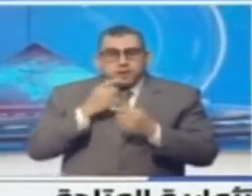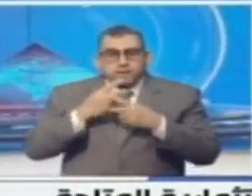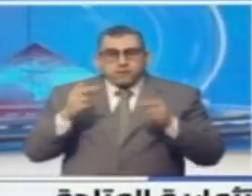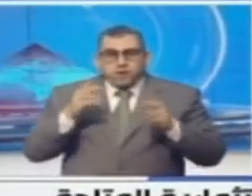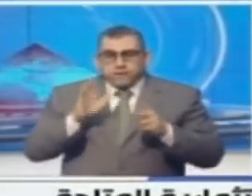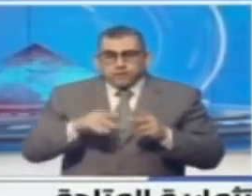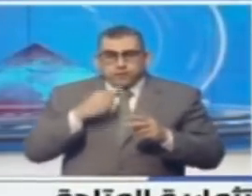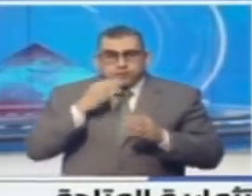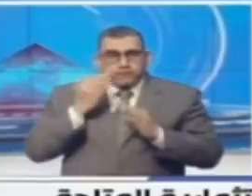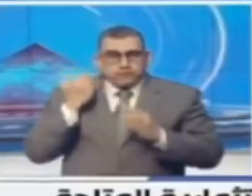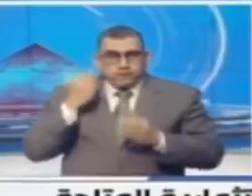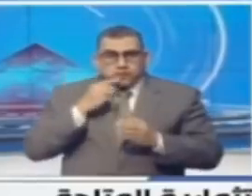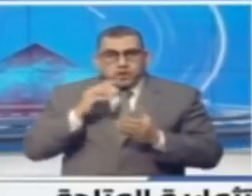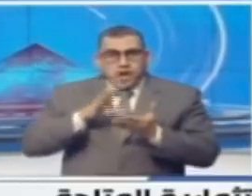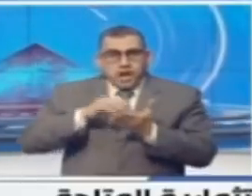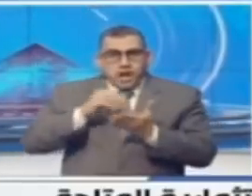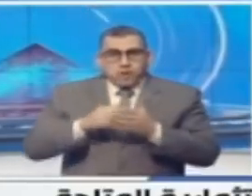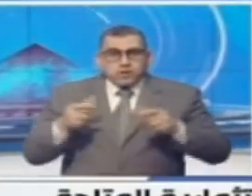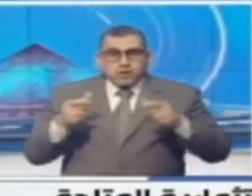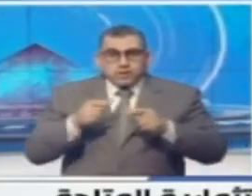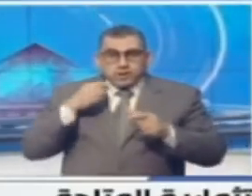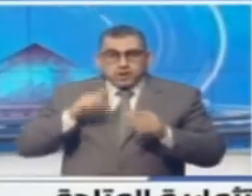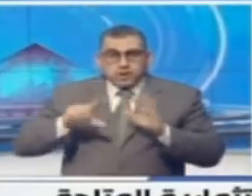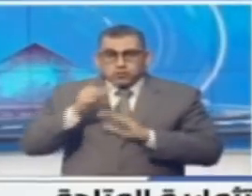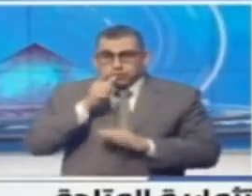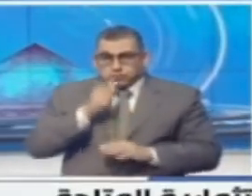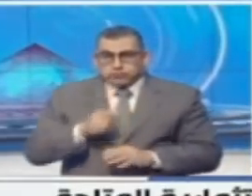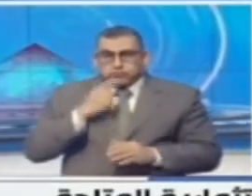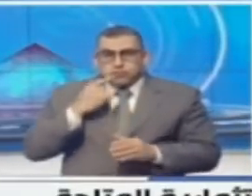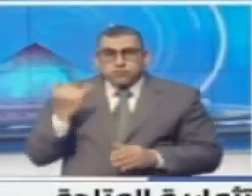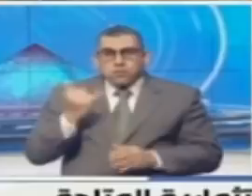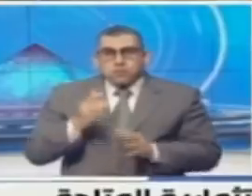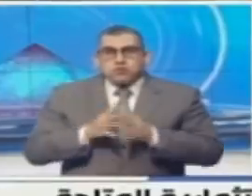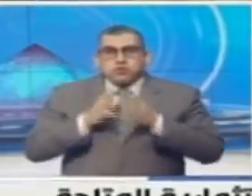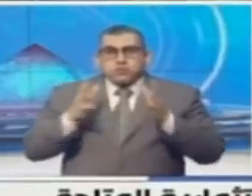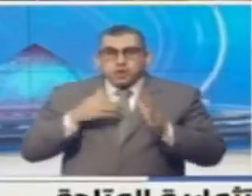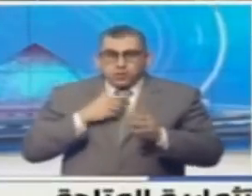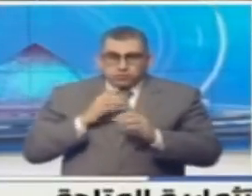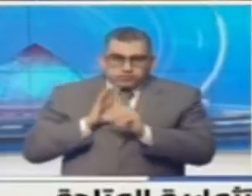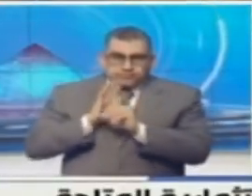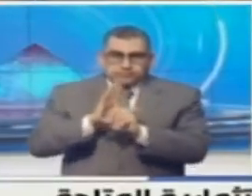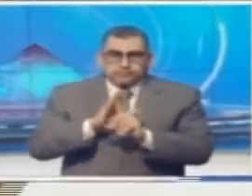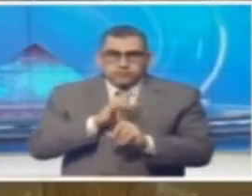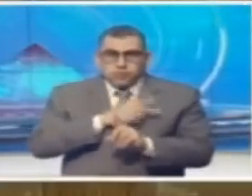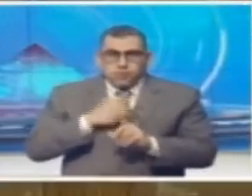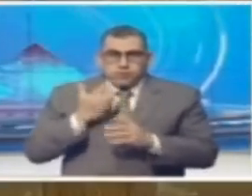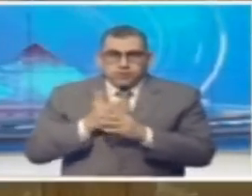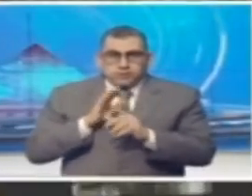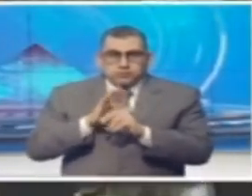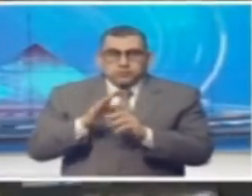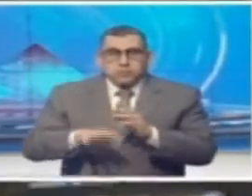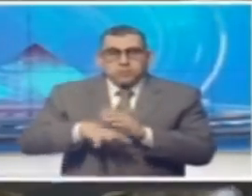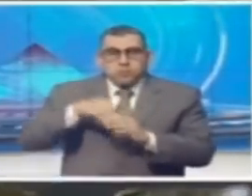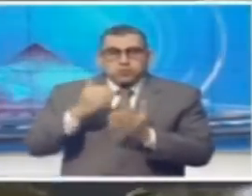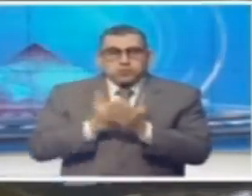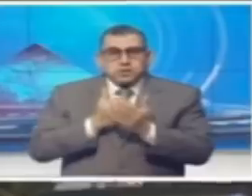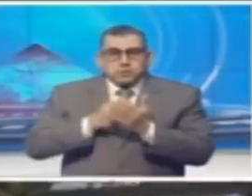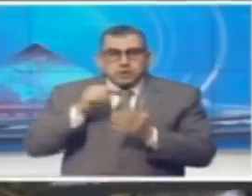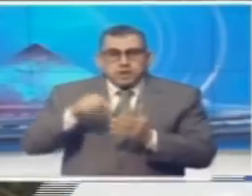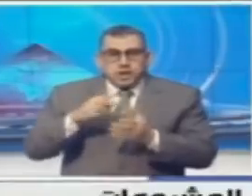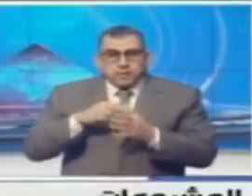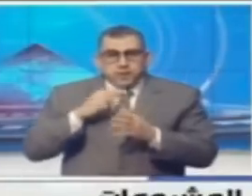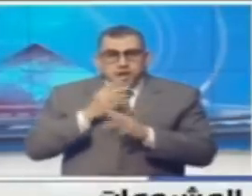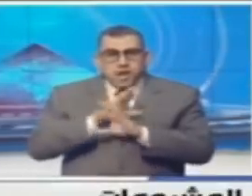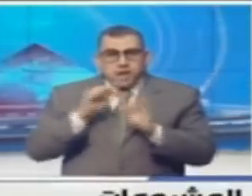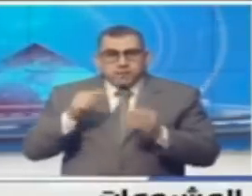المتاحة بالوزارة. وفي مستهل الاجتماع أكد رئيس الوزراء على الاهتمام الكبير الذي توليه الدولة لدعم المشروعات